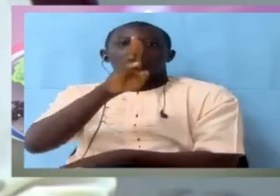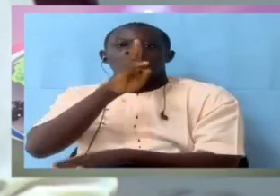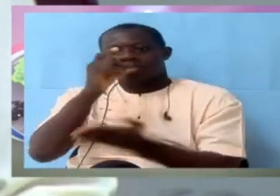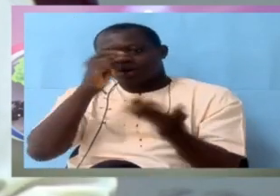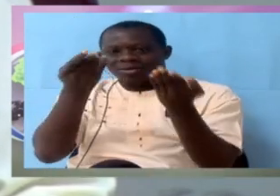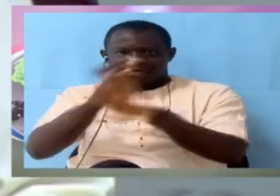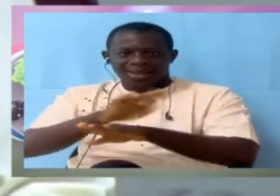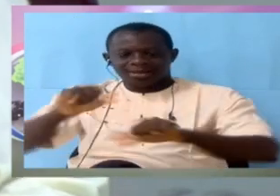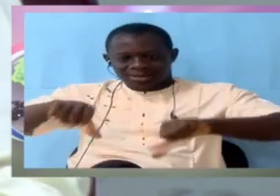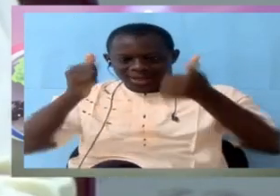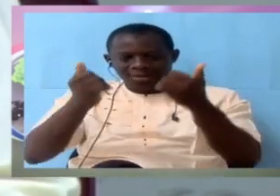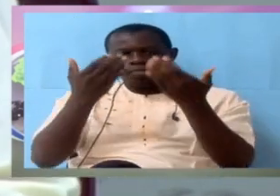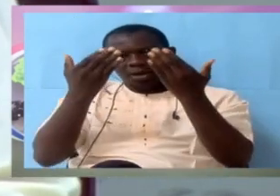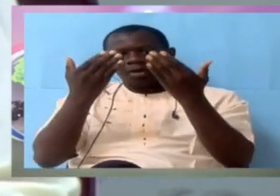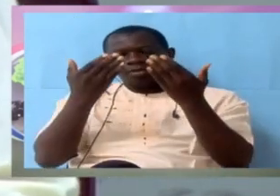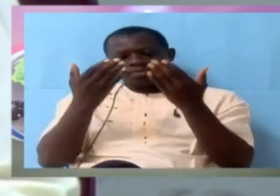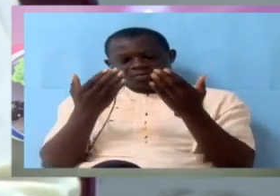Bismillah.